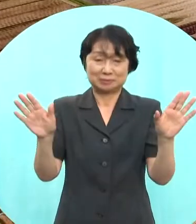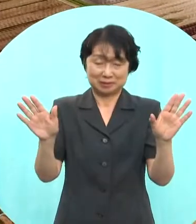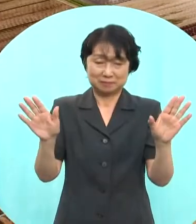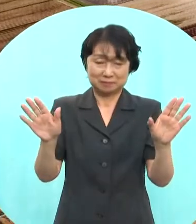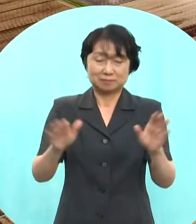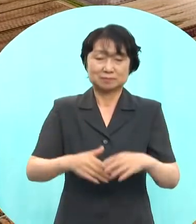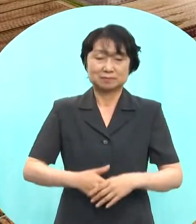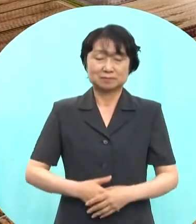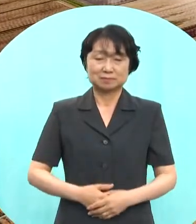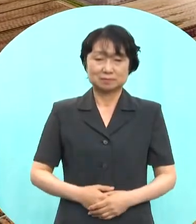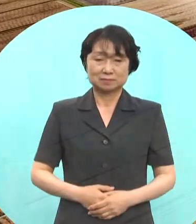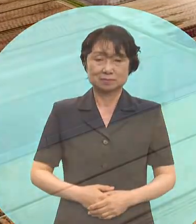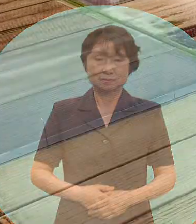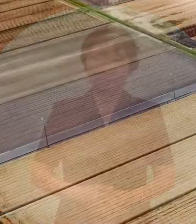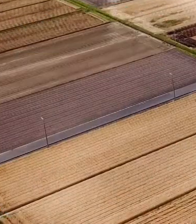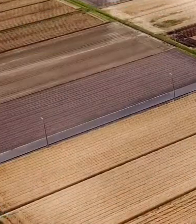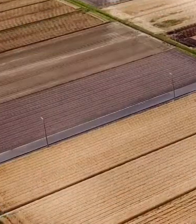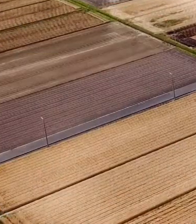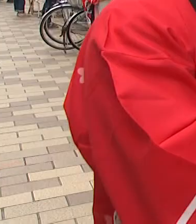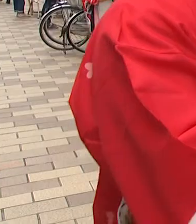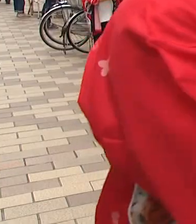ったばかりです。